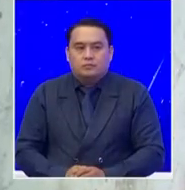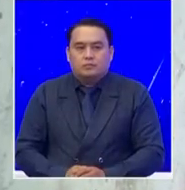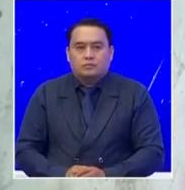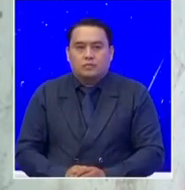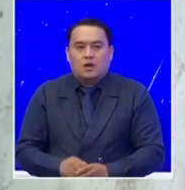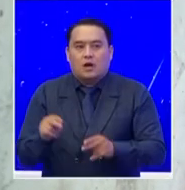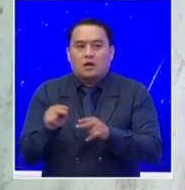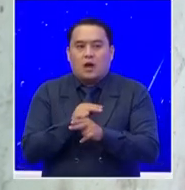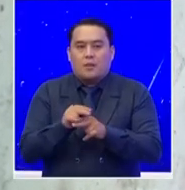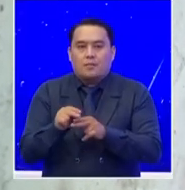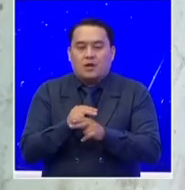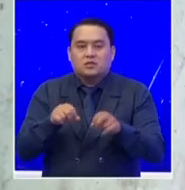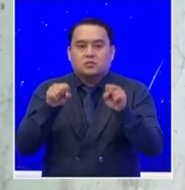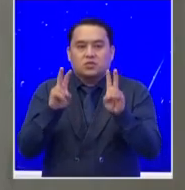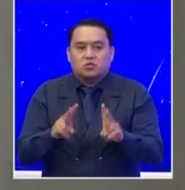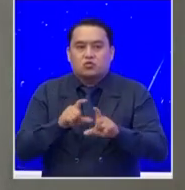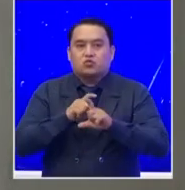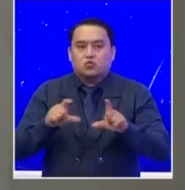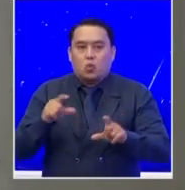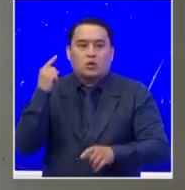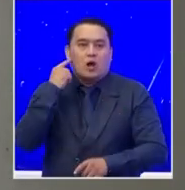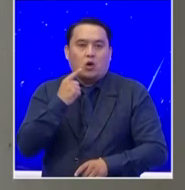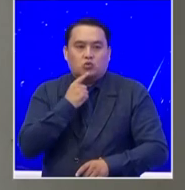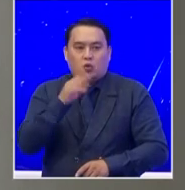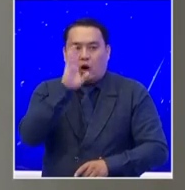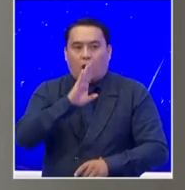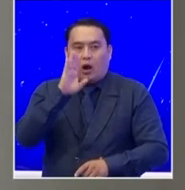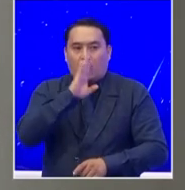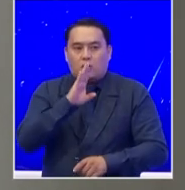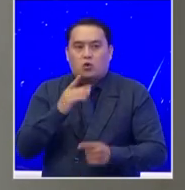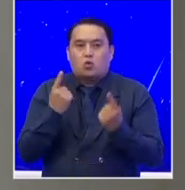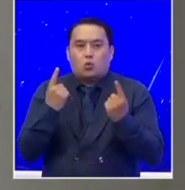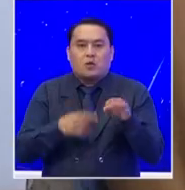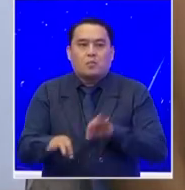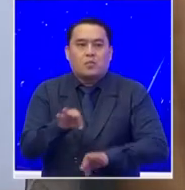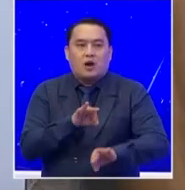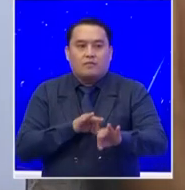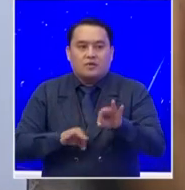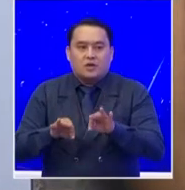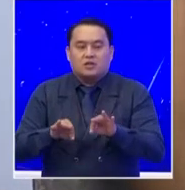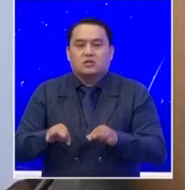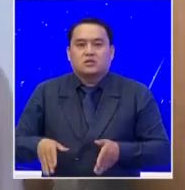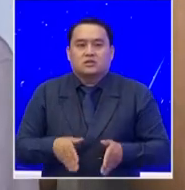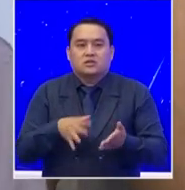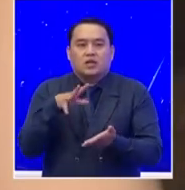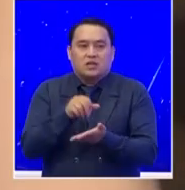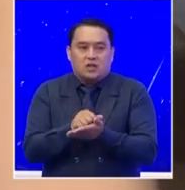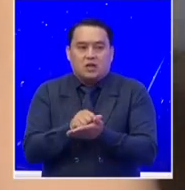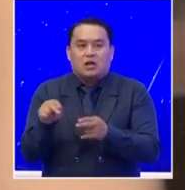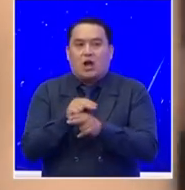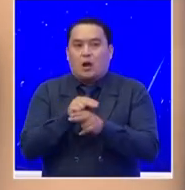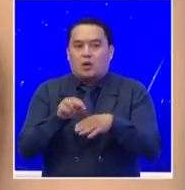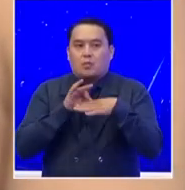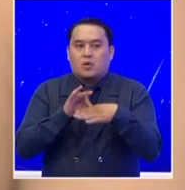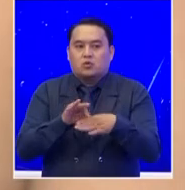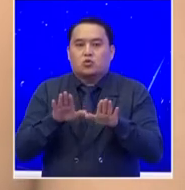Капитальный ремонт областной специальной школы-интернат для детей с нарушениями слуха – один из крупнейших проектов, реализуемых в рамках дорожной карты занятости. Реконструкцию